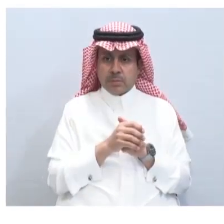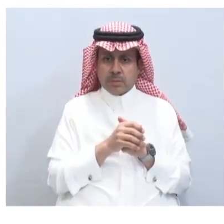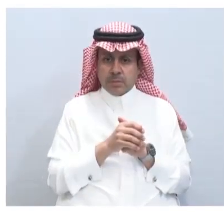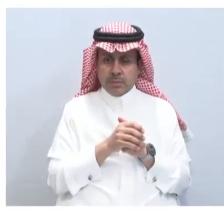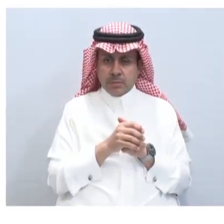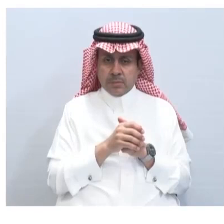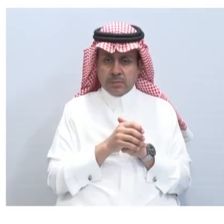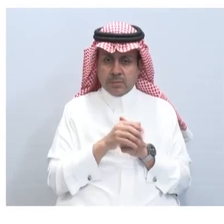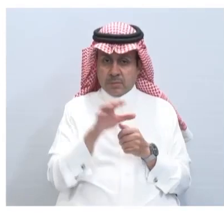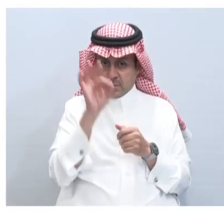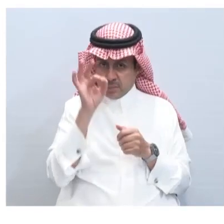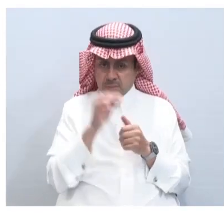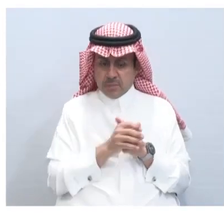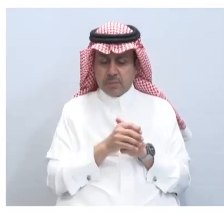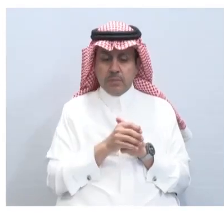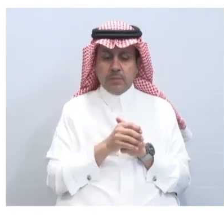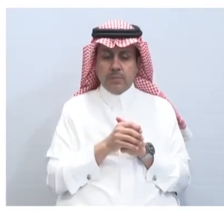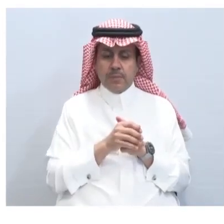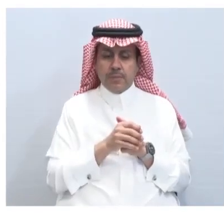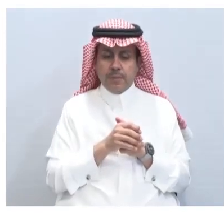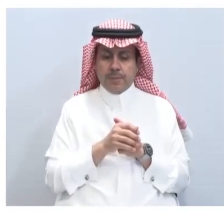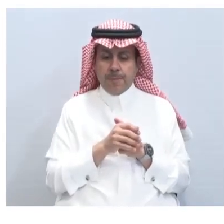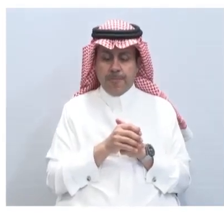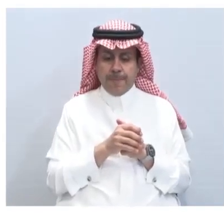الخيارات تظهر لك هذه الصفحات